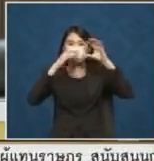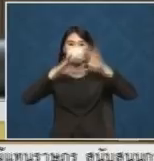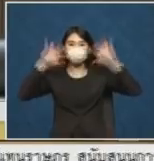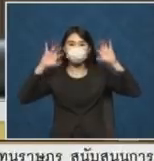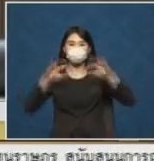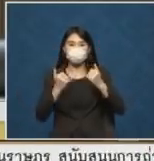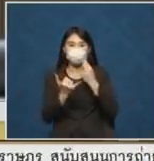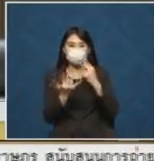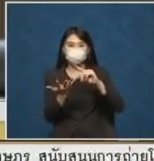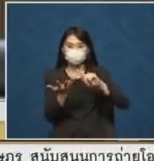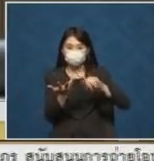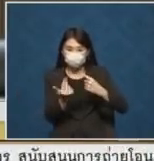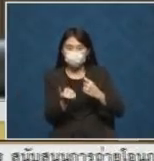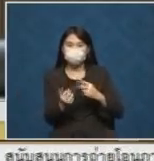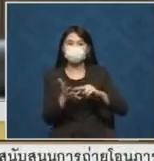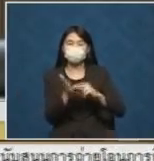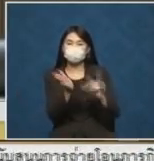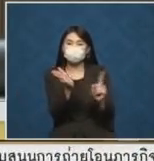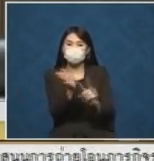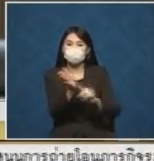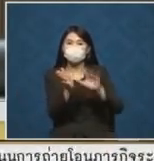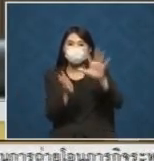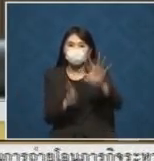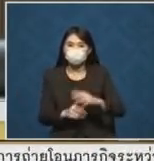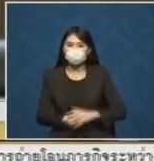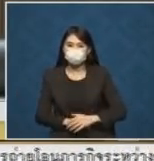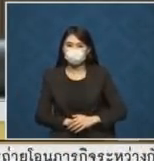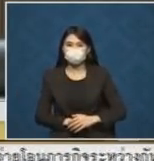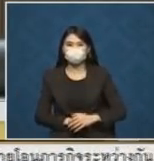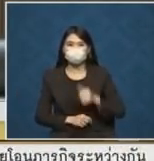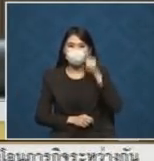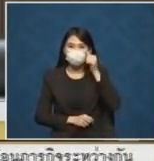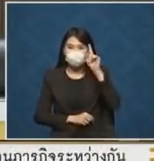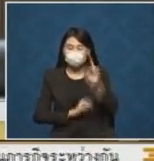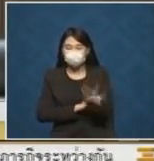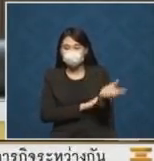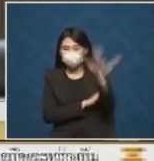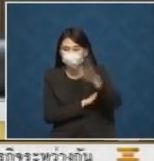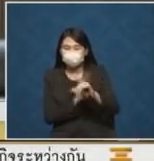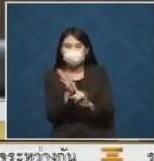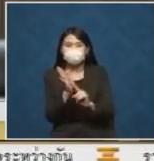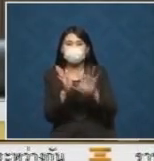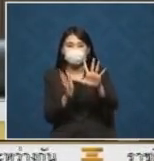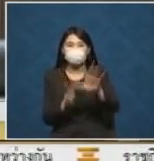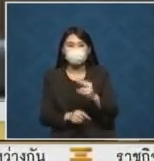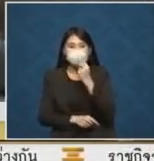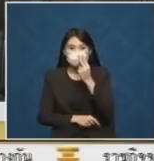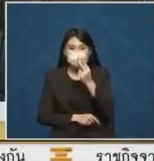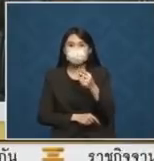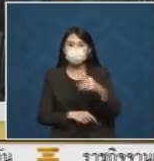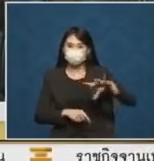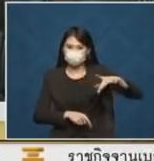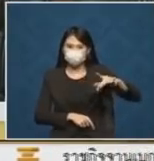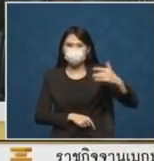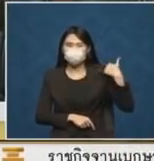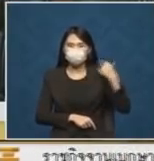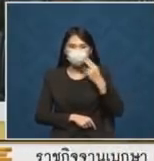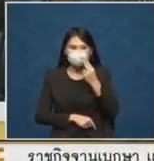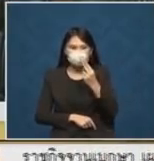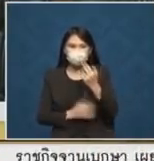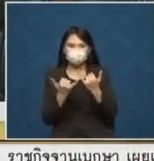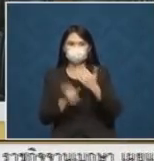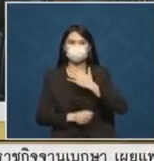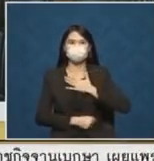สมาชิกสภากดบัตรแสดงตนผ่านไปอีก11นาทีท่านผู้ชมคะตั้งแต่10:40เนี่ยยังไม่ได้ประชุมอะไรเล